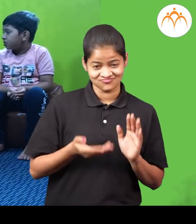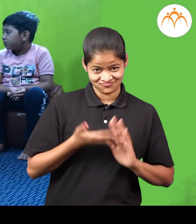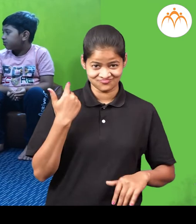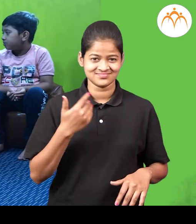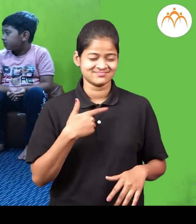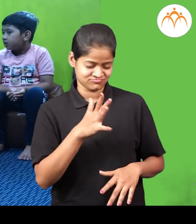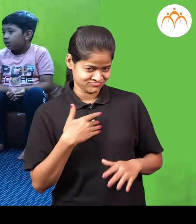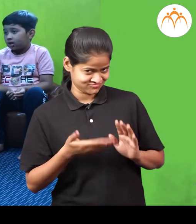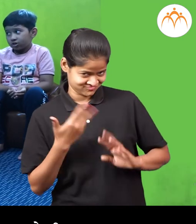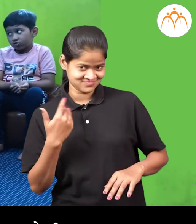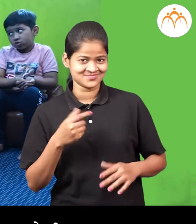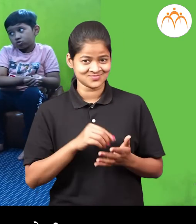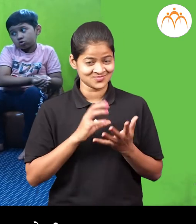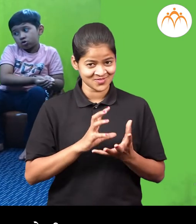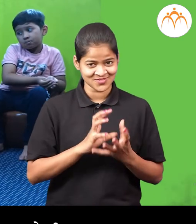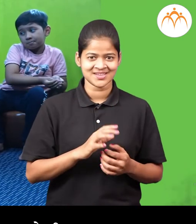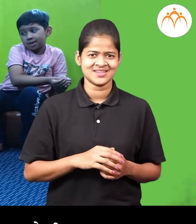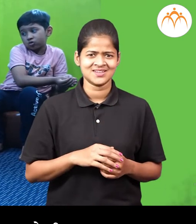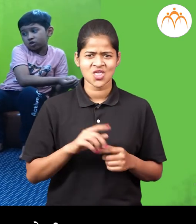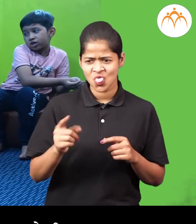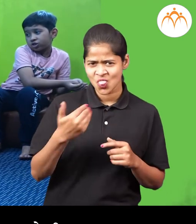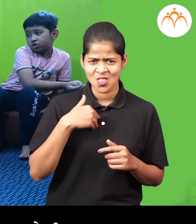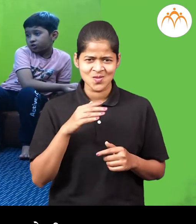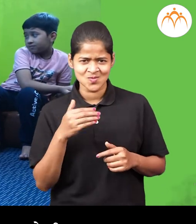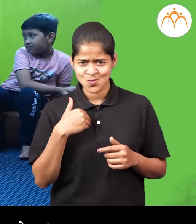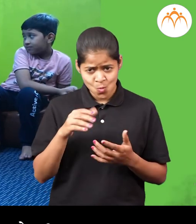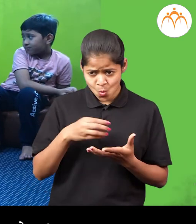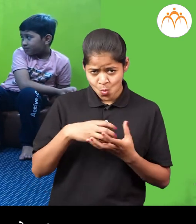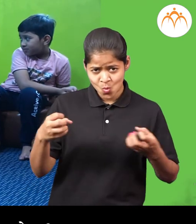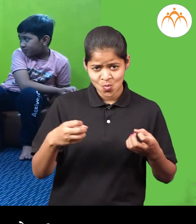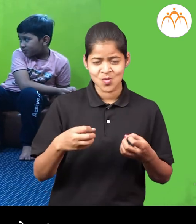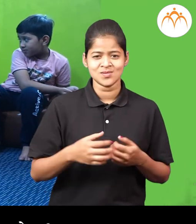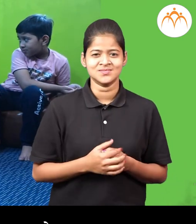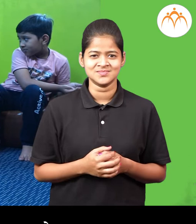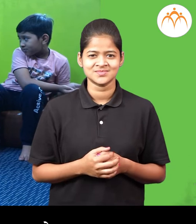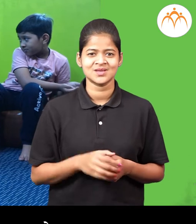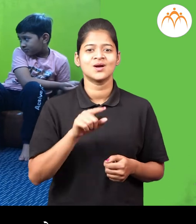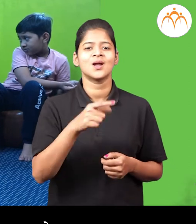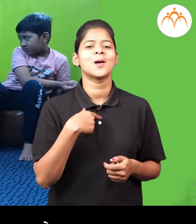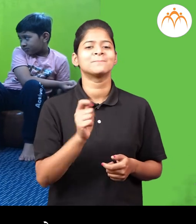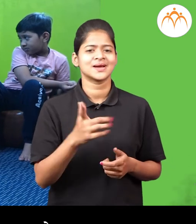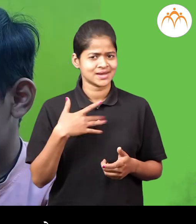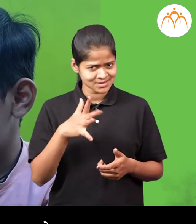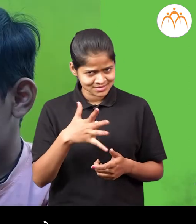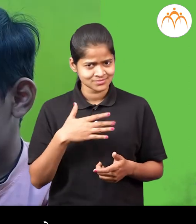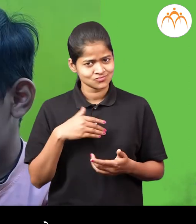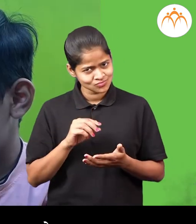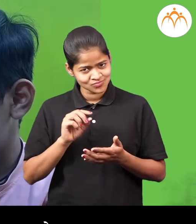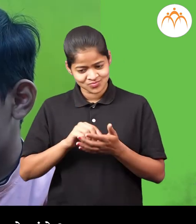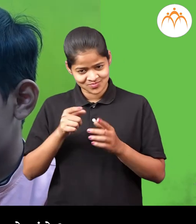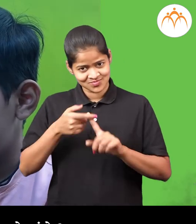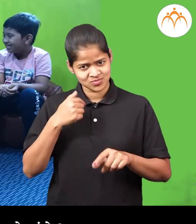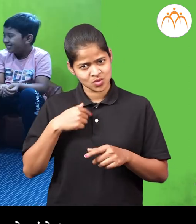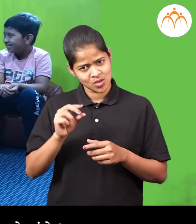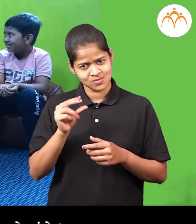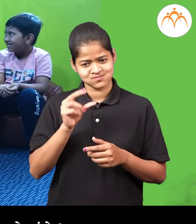जास्तो दवो यूनो को माज़ गोटे गेशिद। मी कशाला तुझा कोटे गेशिद। माज़ गोटे तुझा पेक्से जास्ती हैत।